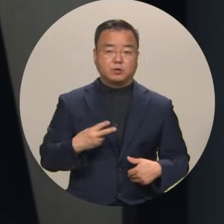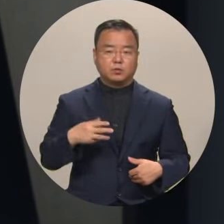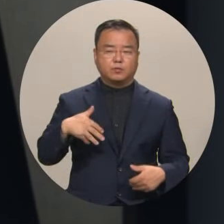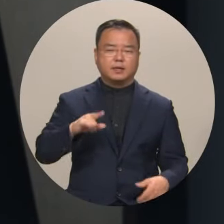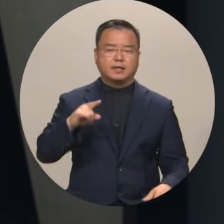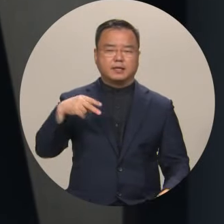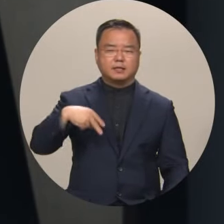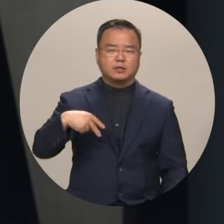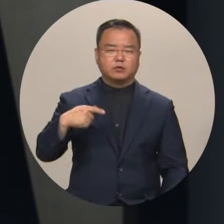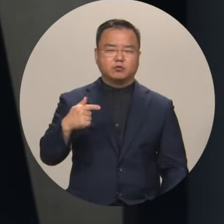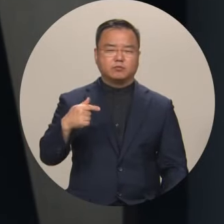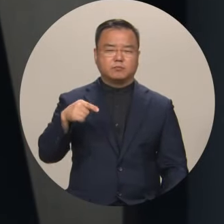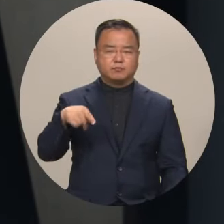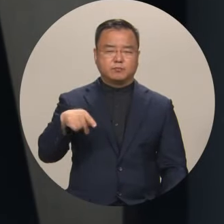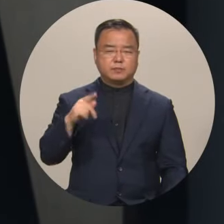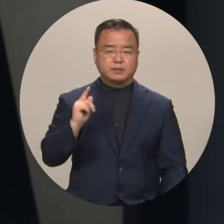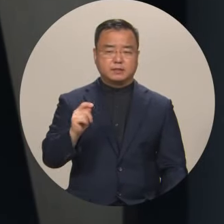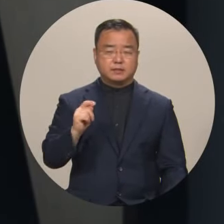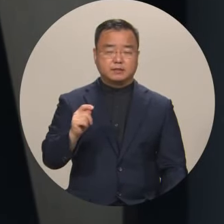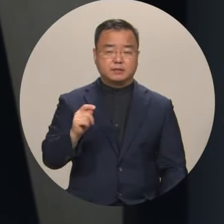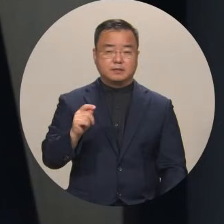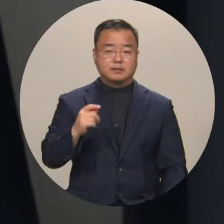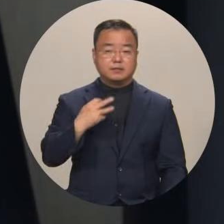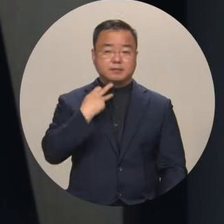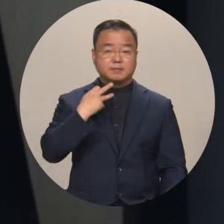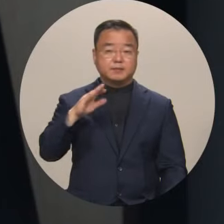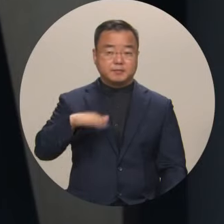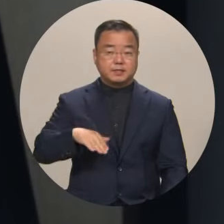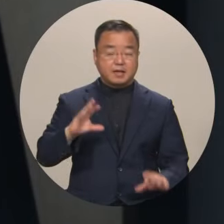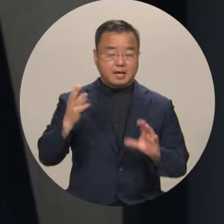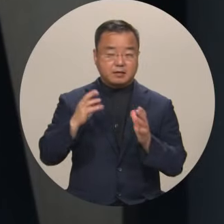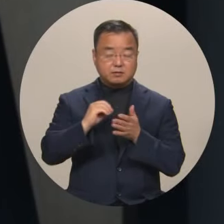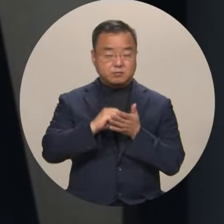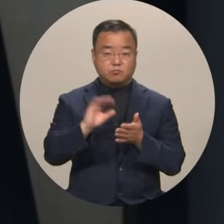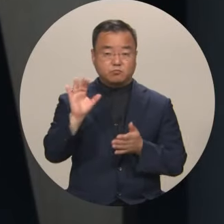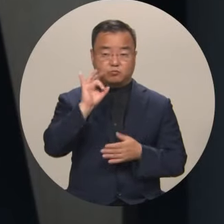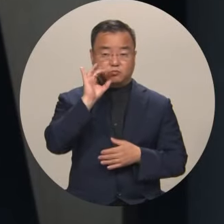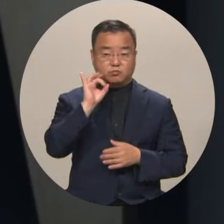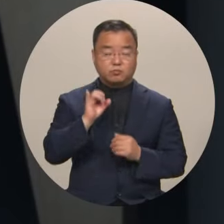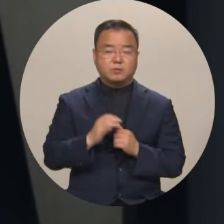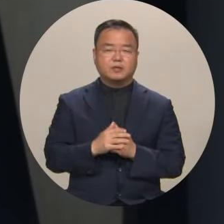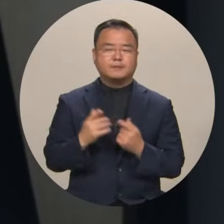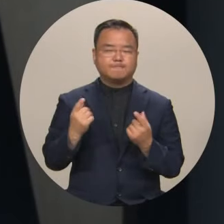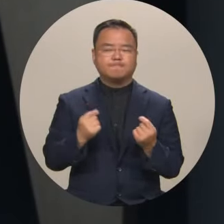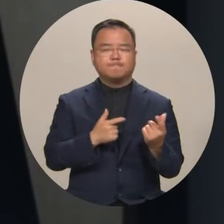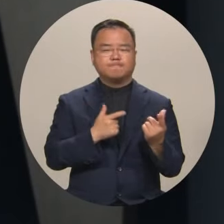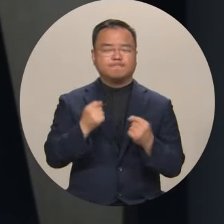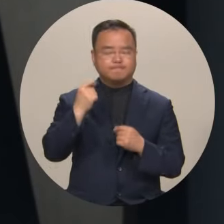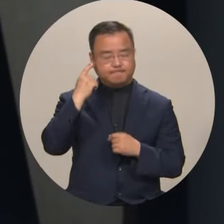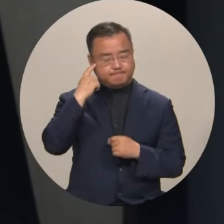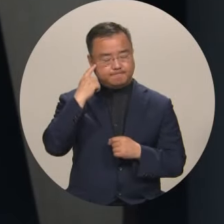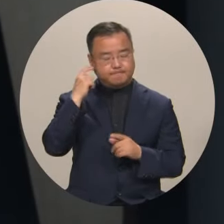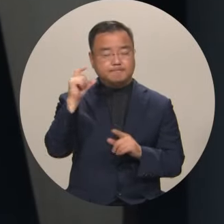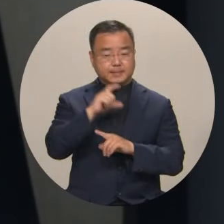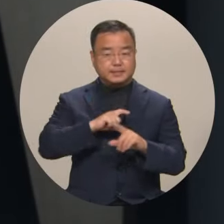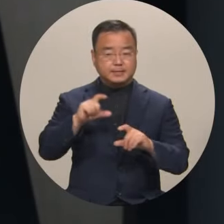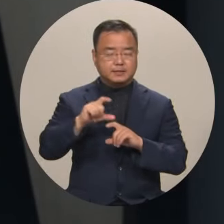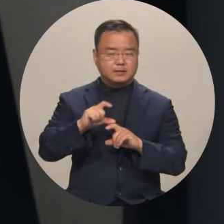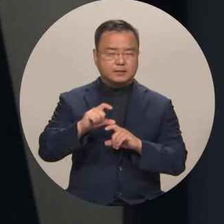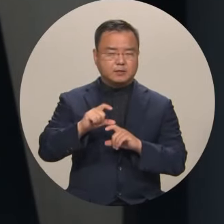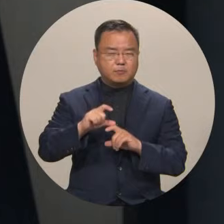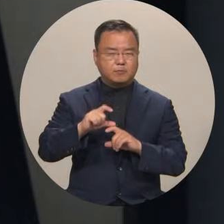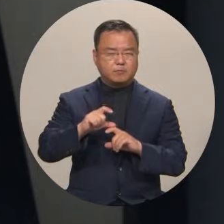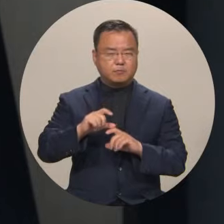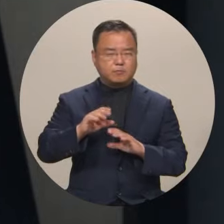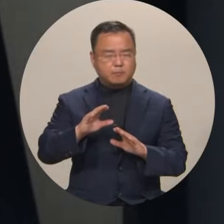만 13세 미만 아이들은 등록을 하지 가입하지 못하도록 하고 있거든요 그래서 그런 거 것까지 염두해 두면서 조금은 어 보수적 적금도